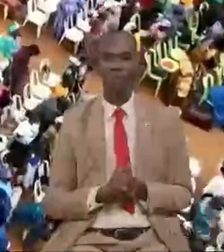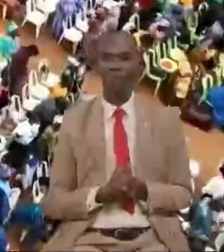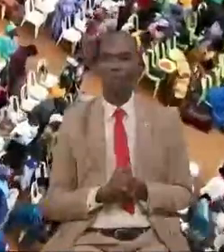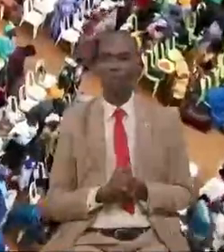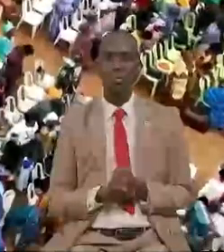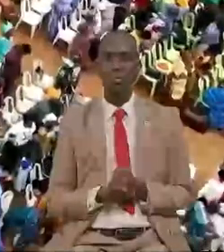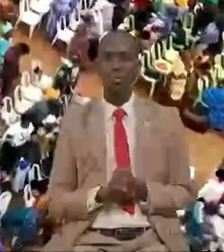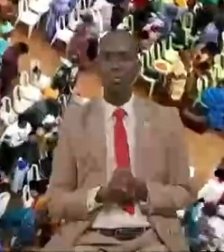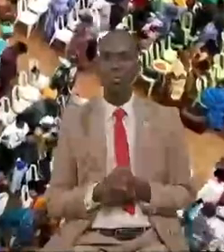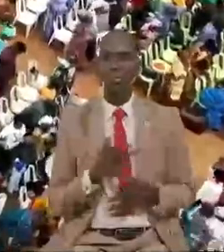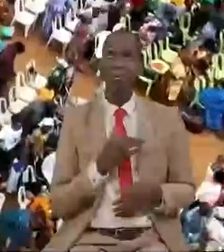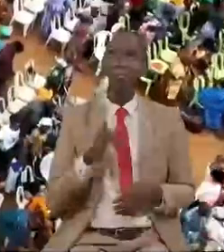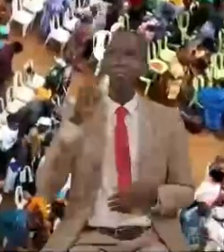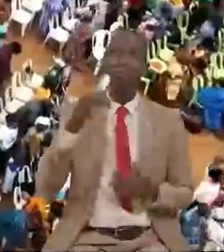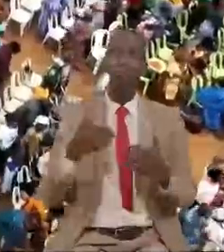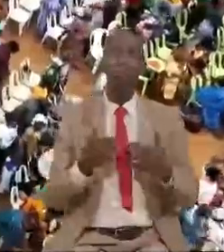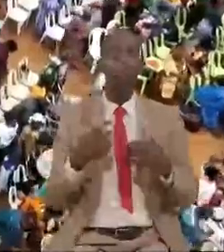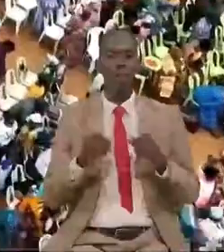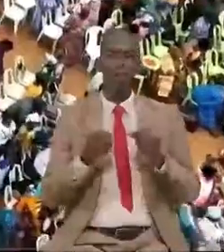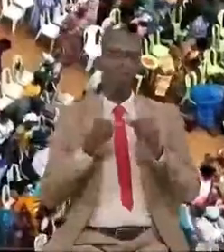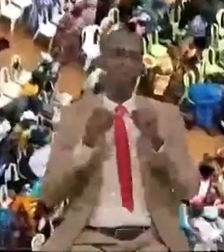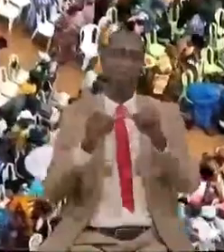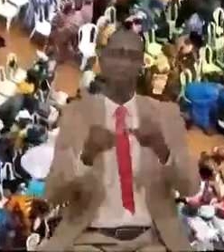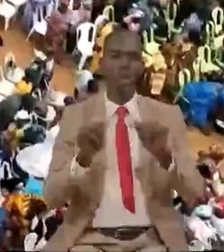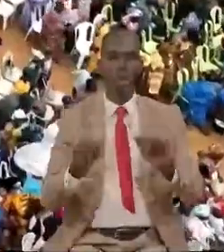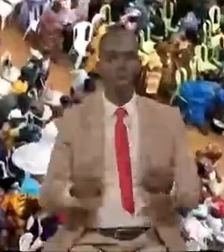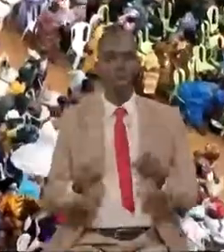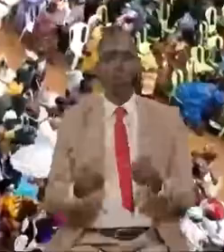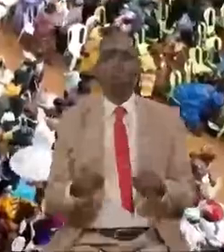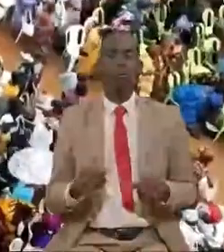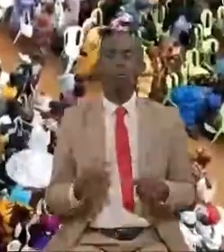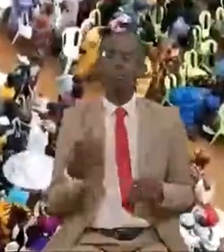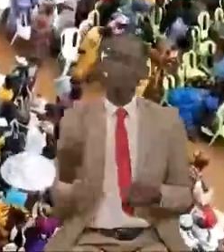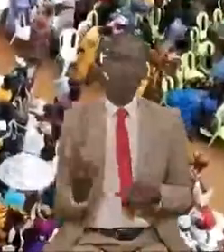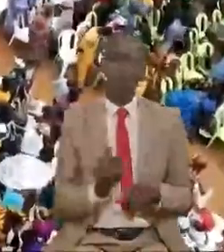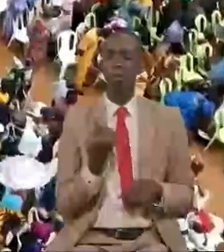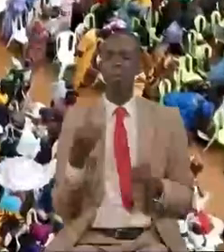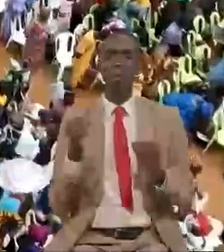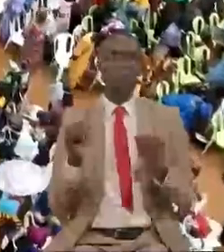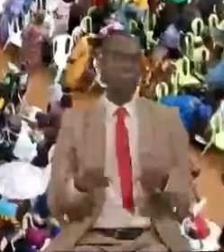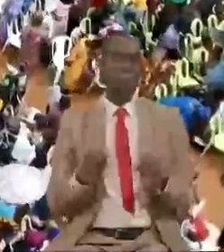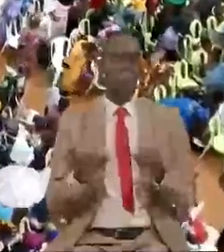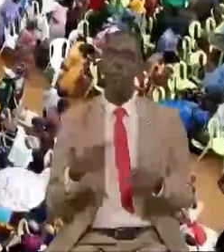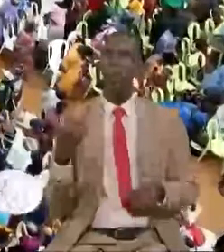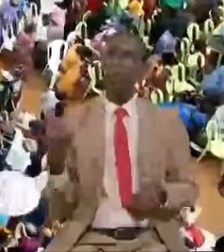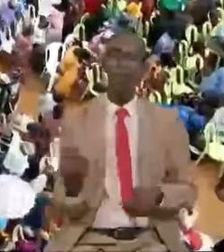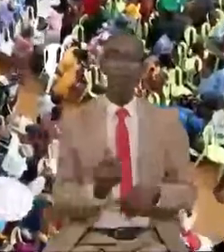Il a la capacité perpétuelle. Toujours capable. Toujours capable. Toujours